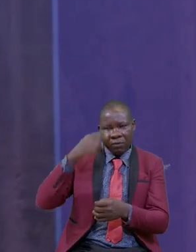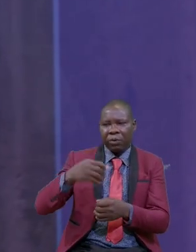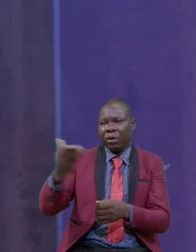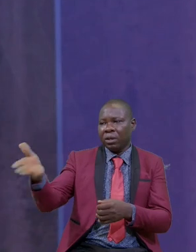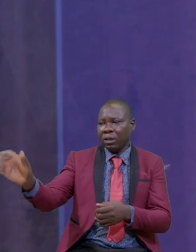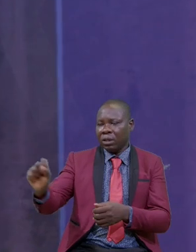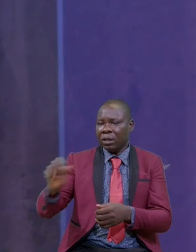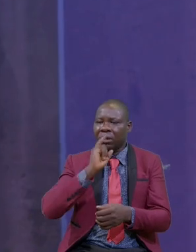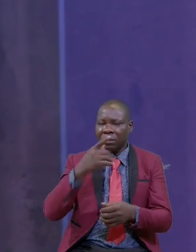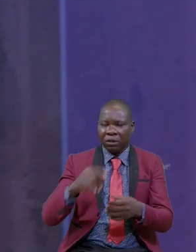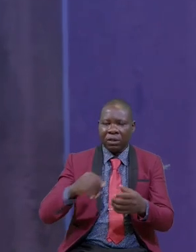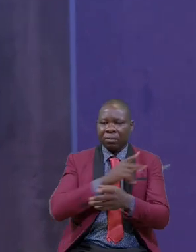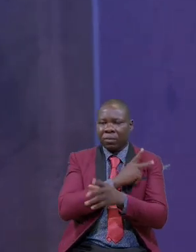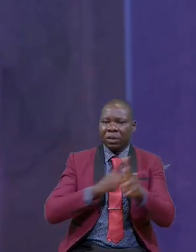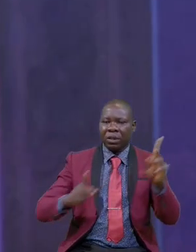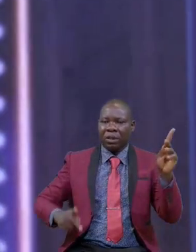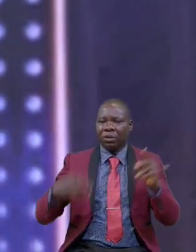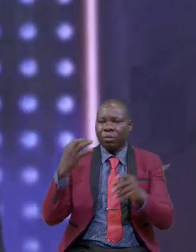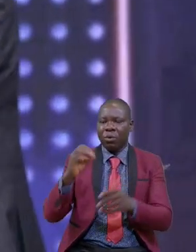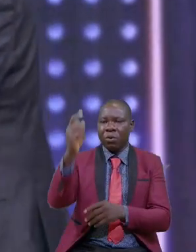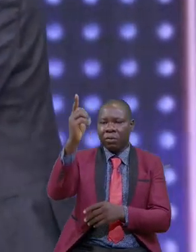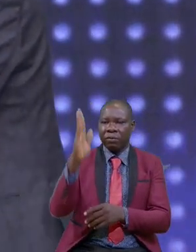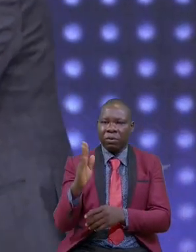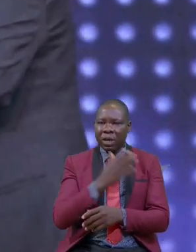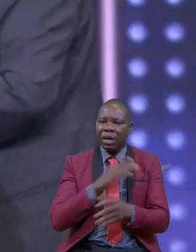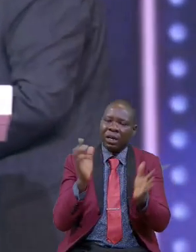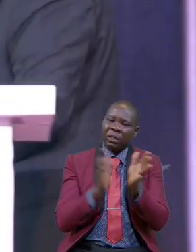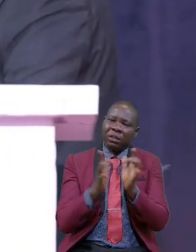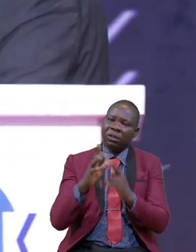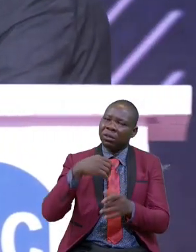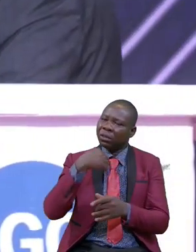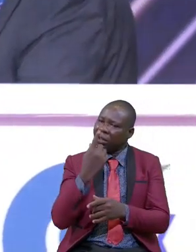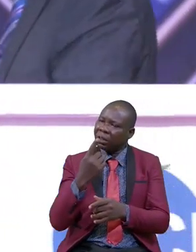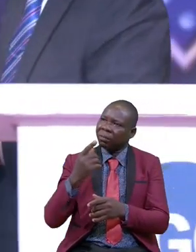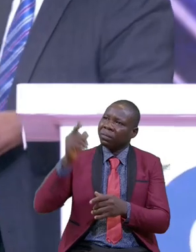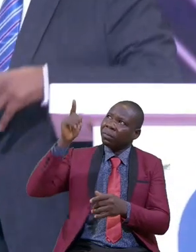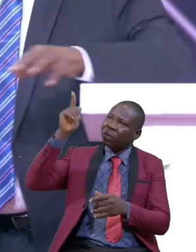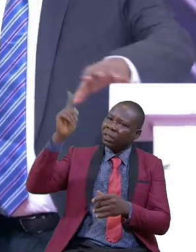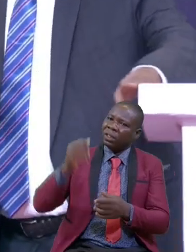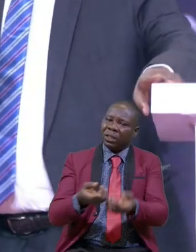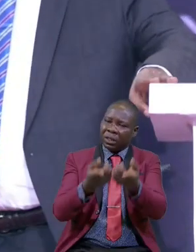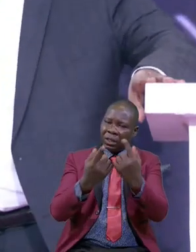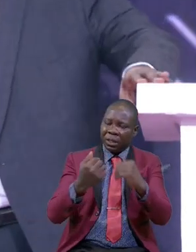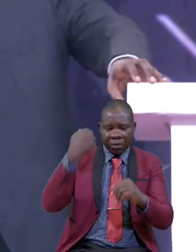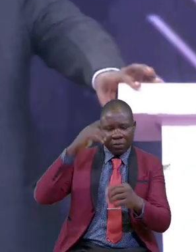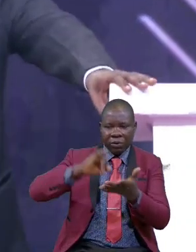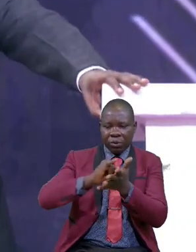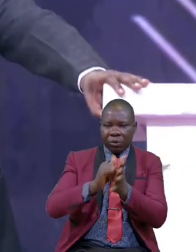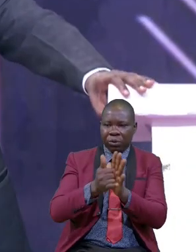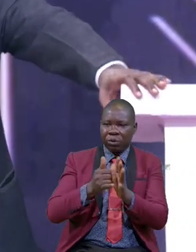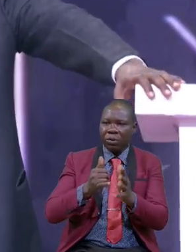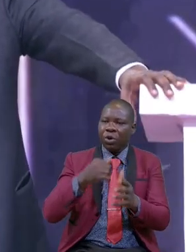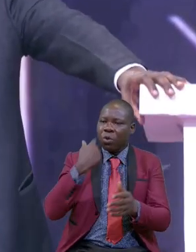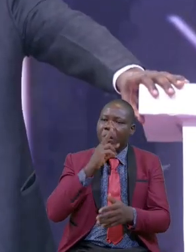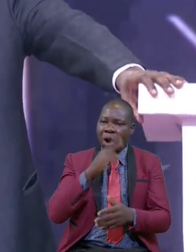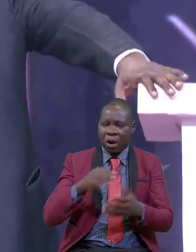est à eux. And Jesus said, et Jésus-Christ a dit qu'il est venu pour ceux qui sont pauvres,